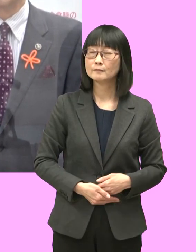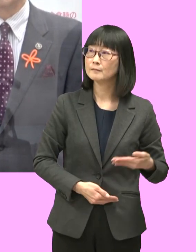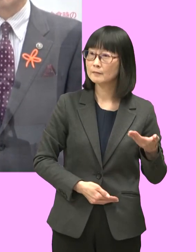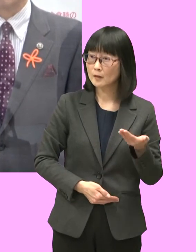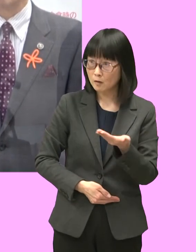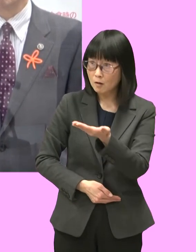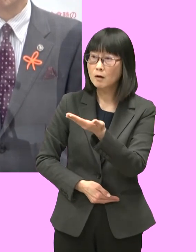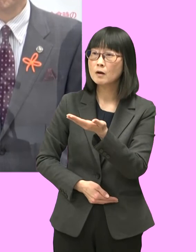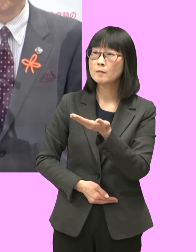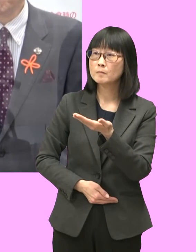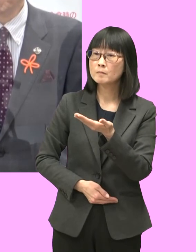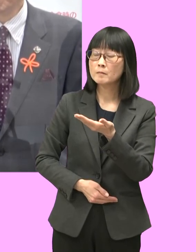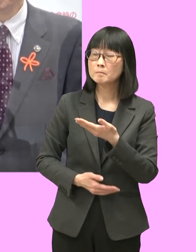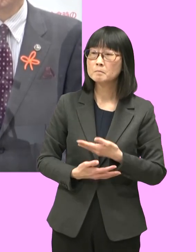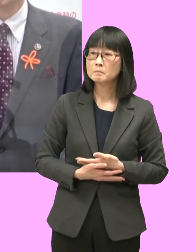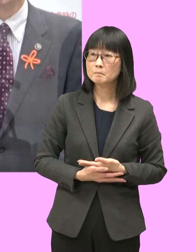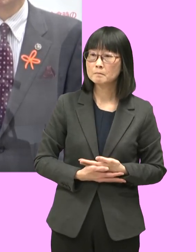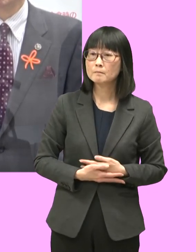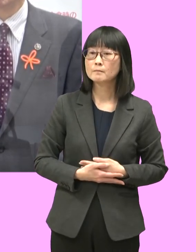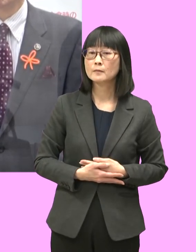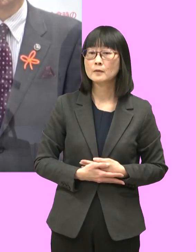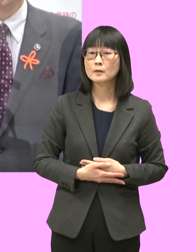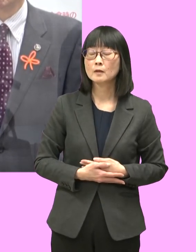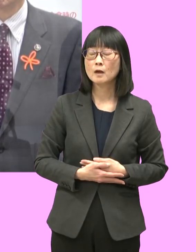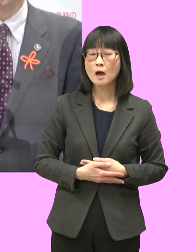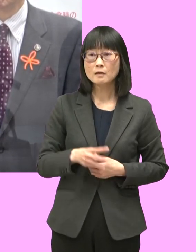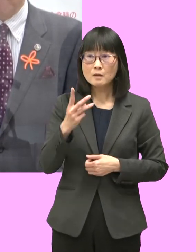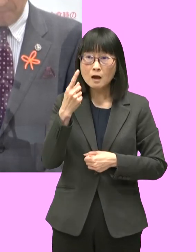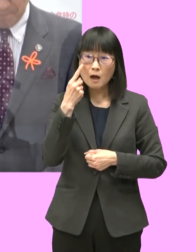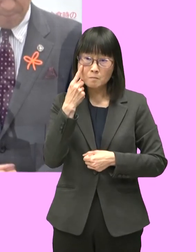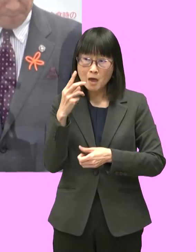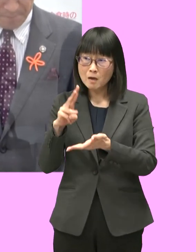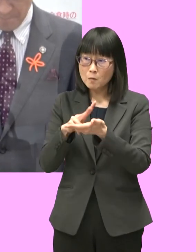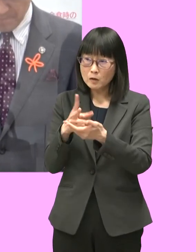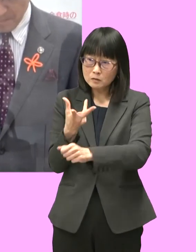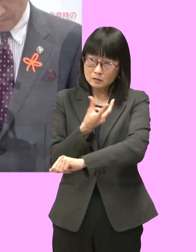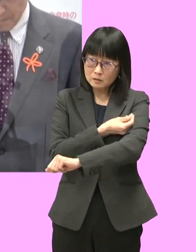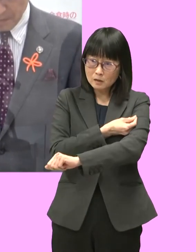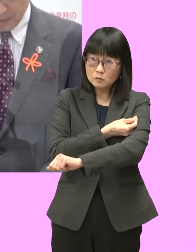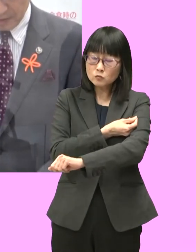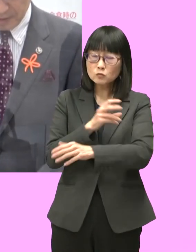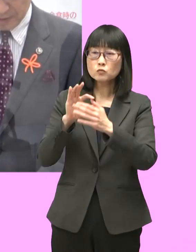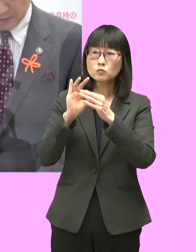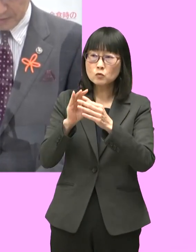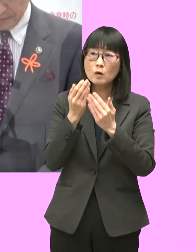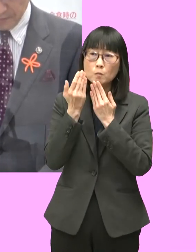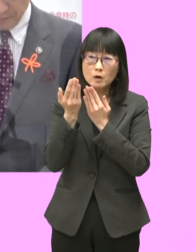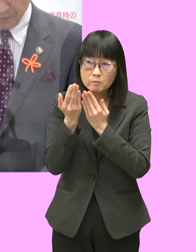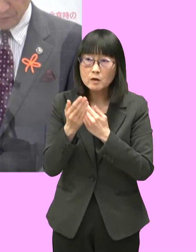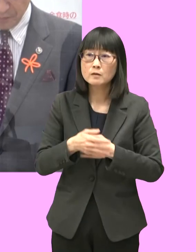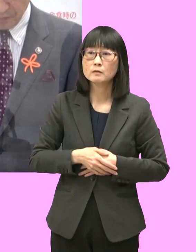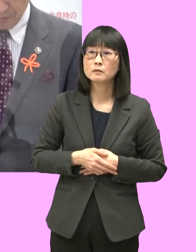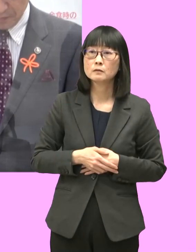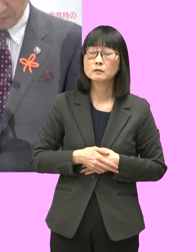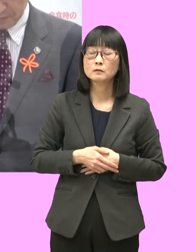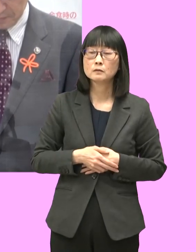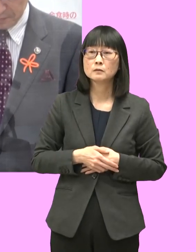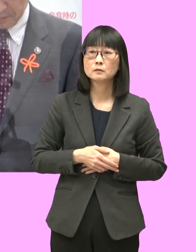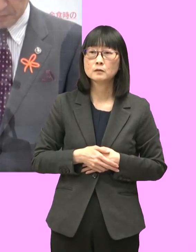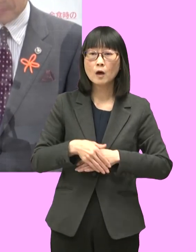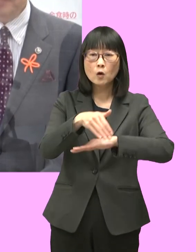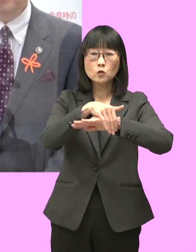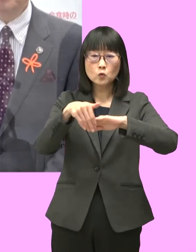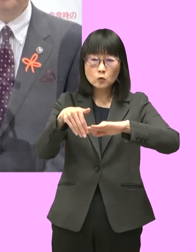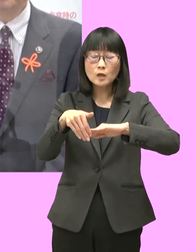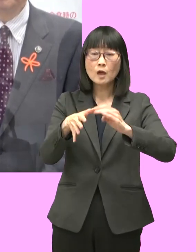NHK の本田です。3回目のワクチン接種について伺いたいんですけれども、はい、前倒しにな